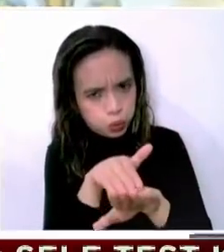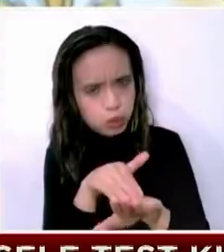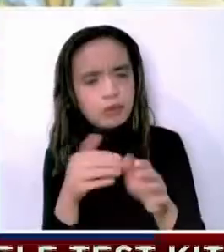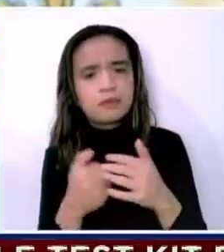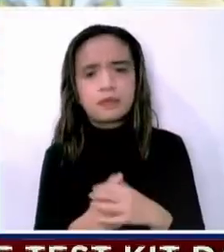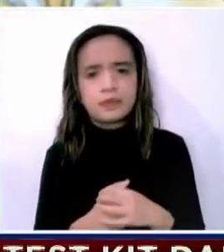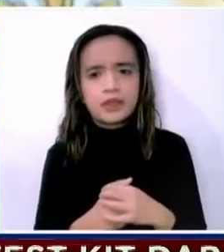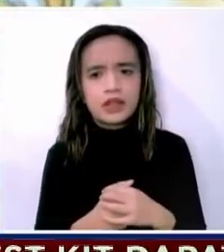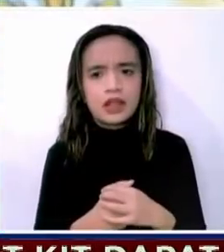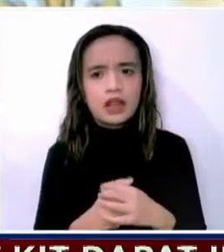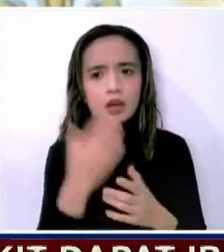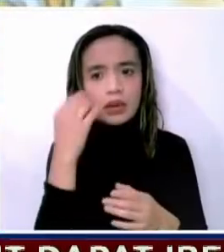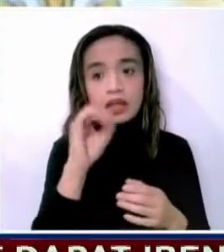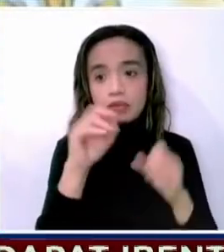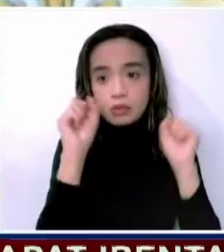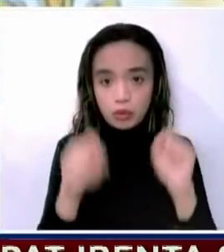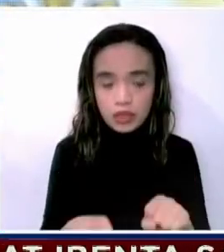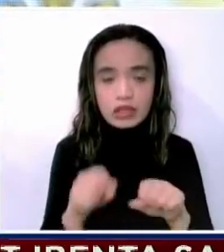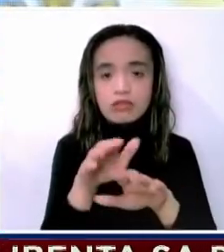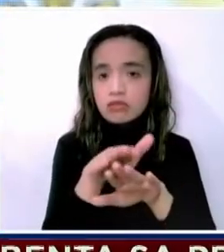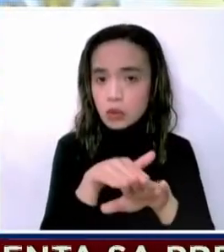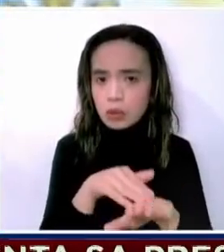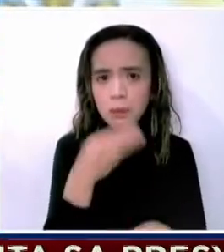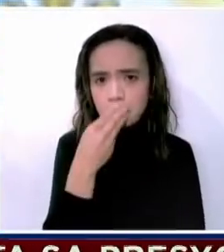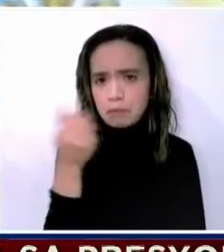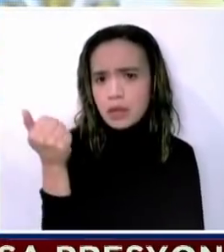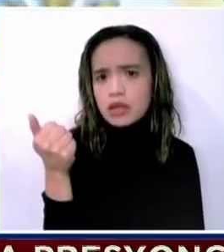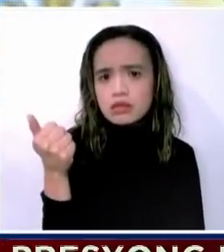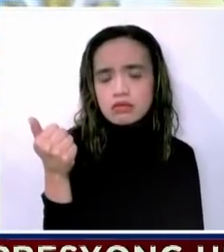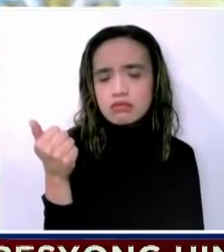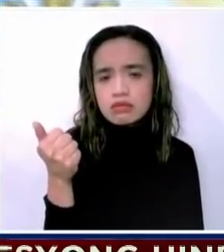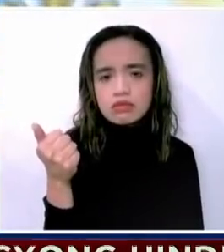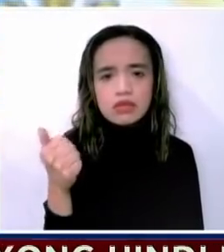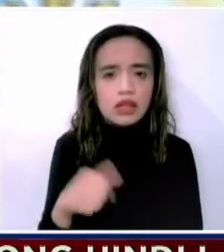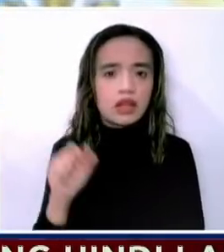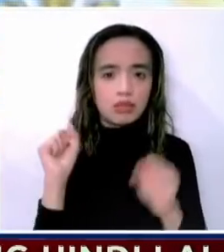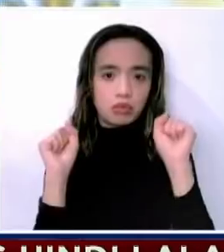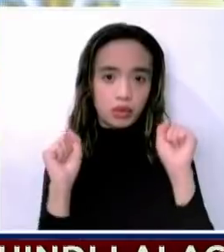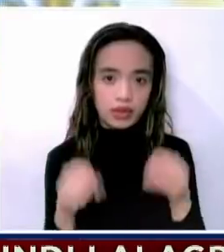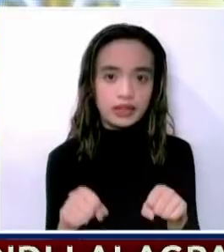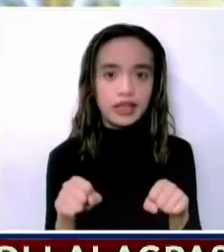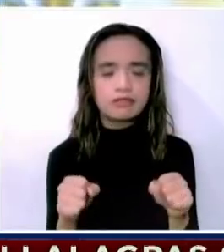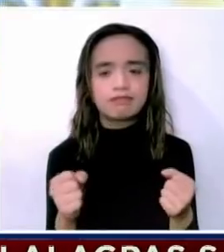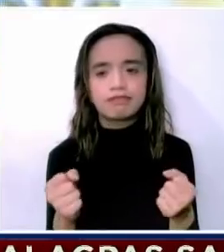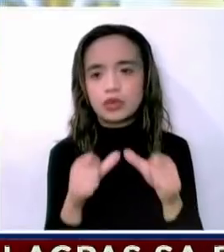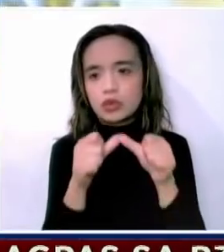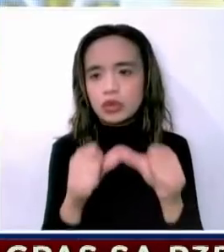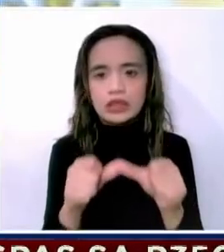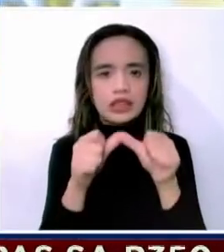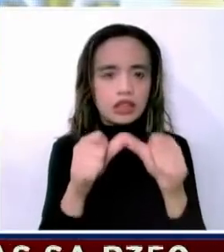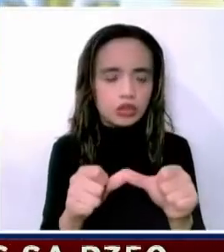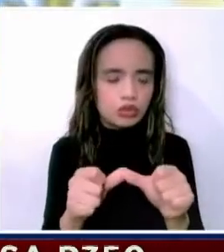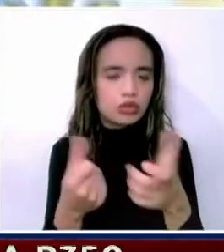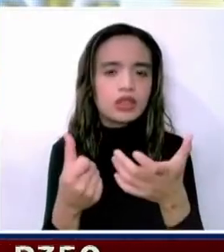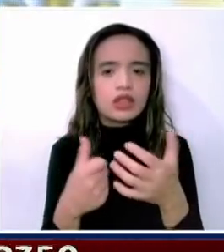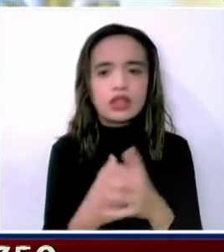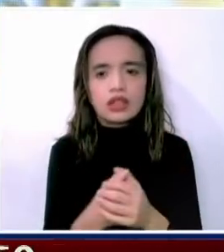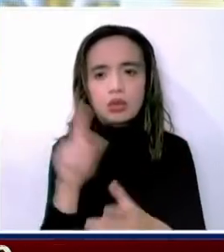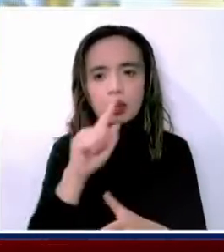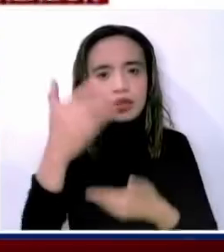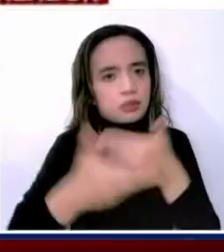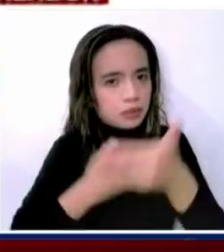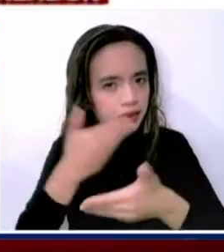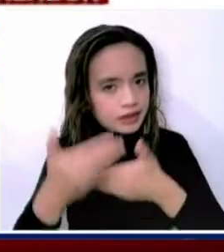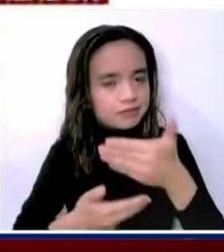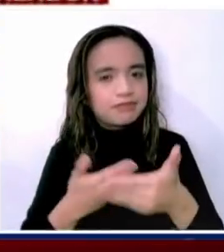of tourists, if we can do it slowly, gradually, better for us. We can continue to study the process as we go